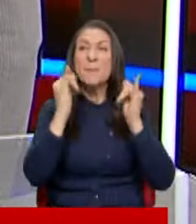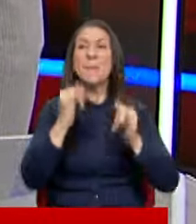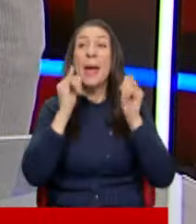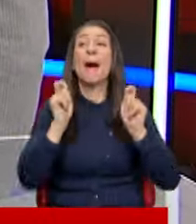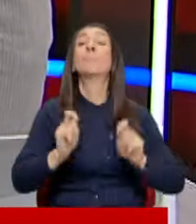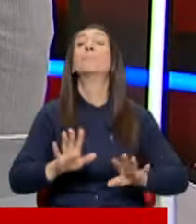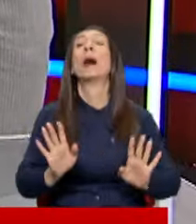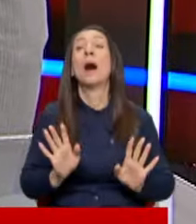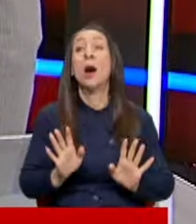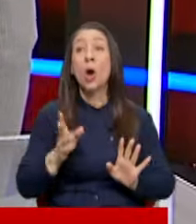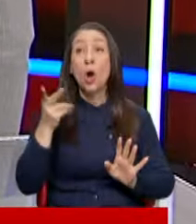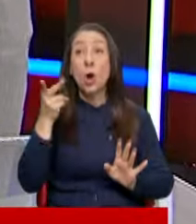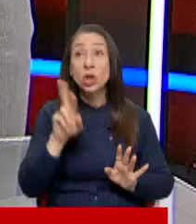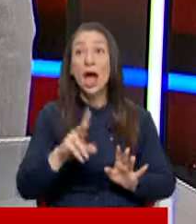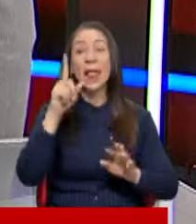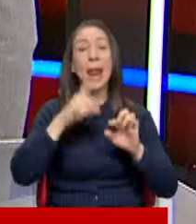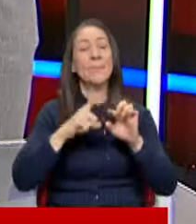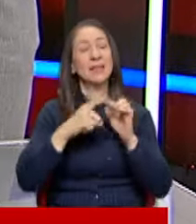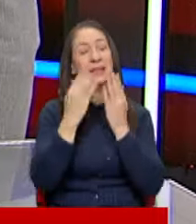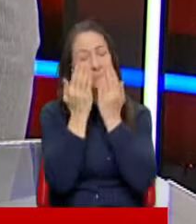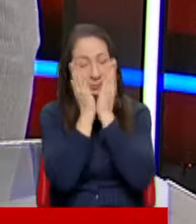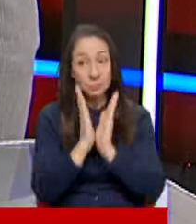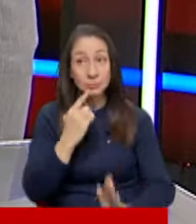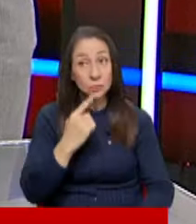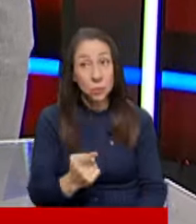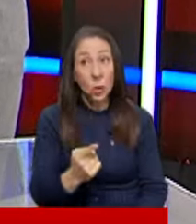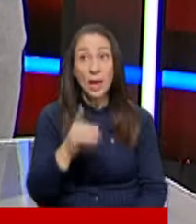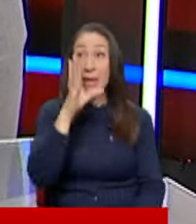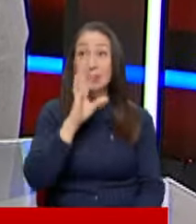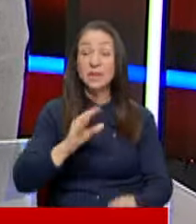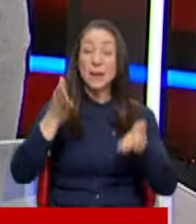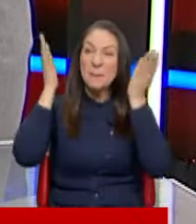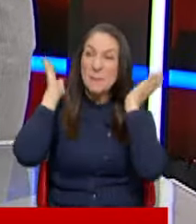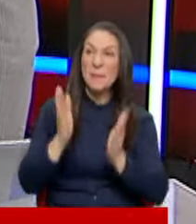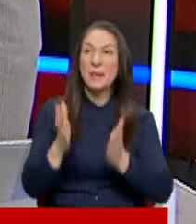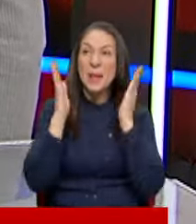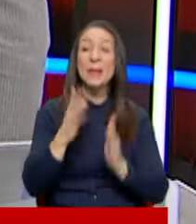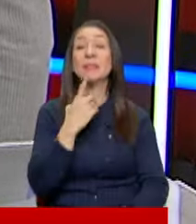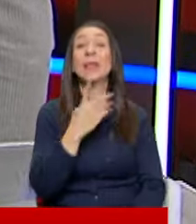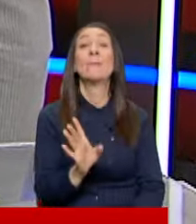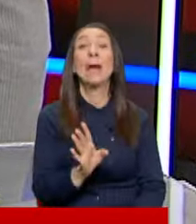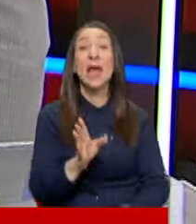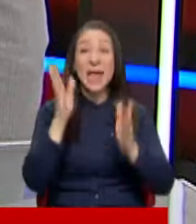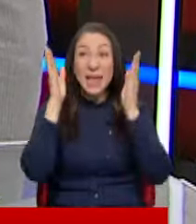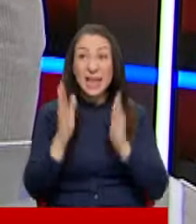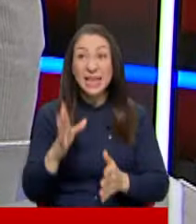yazdırmayın ölülerinizi rahmetle anınız kimseyi lanetleme diyor